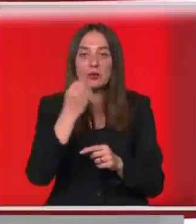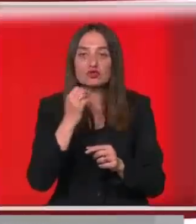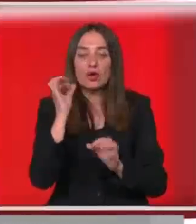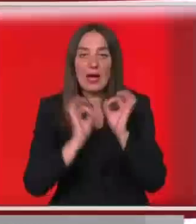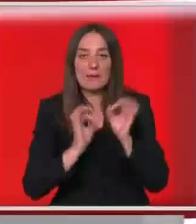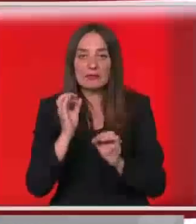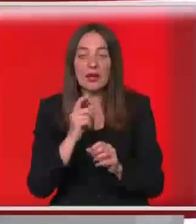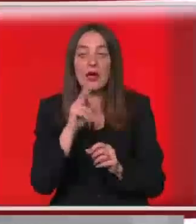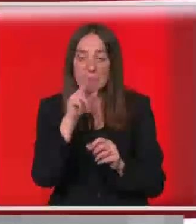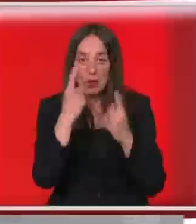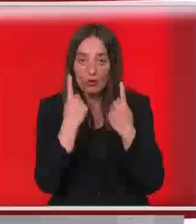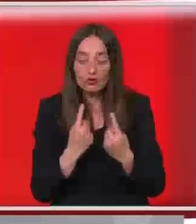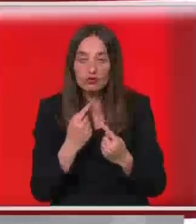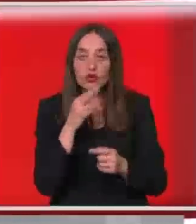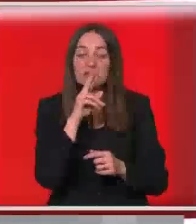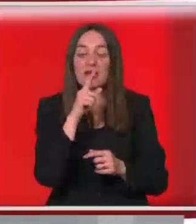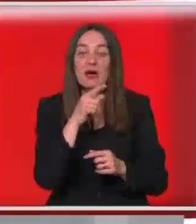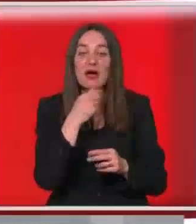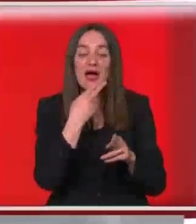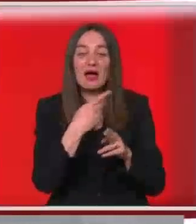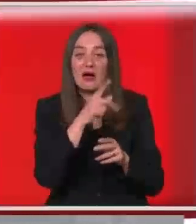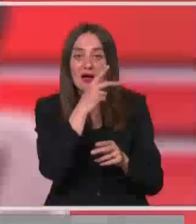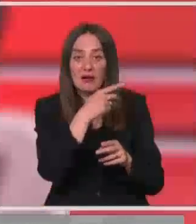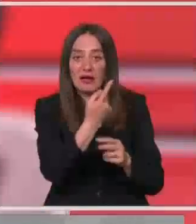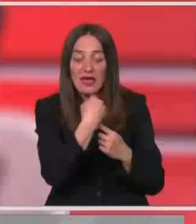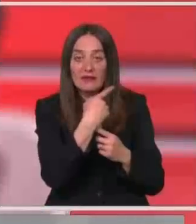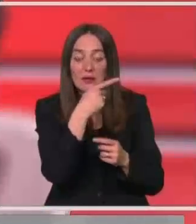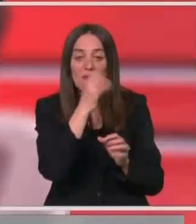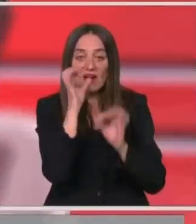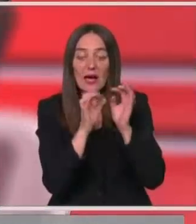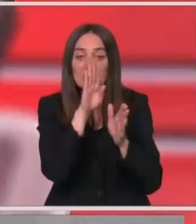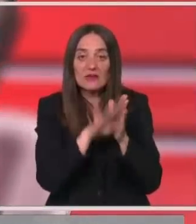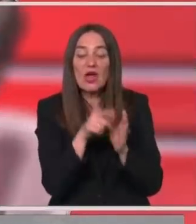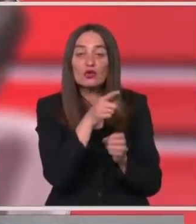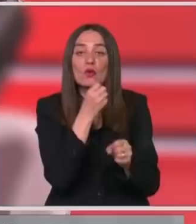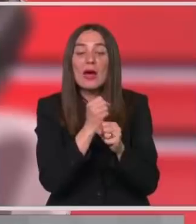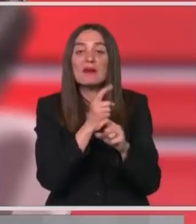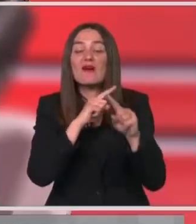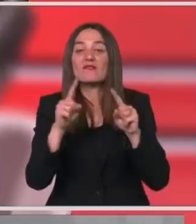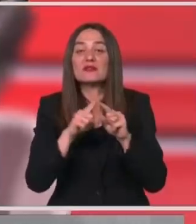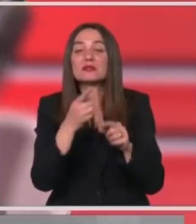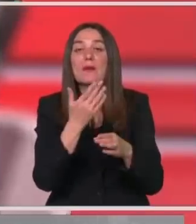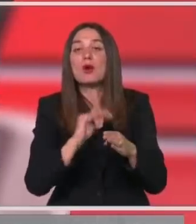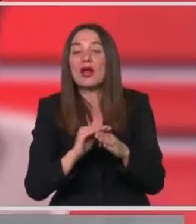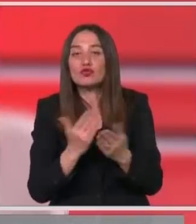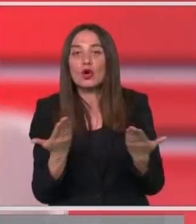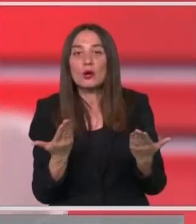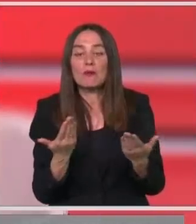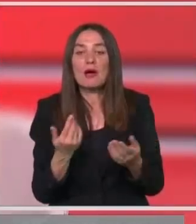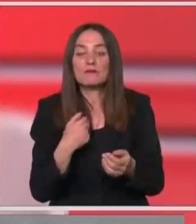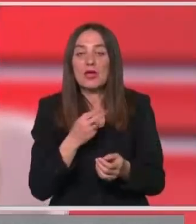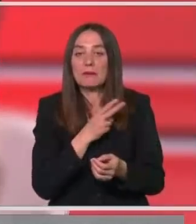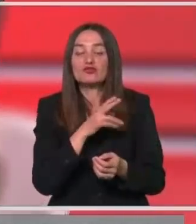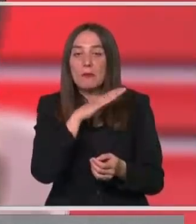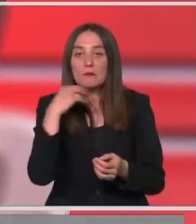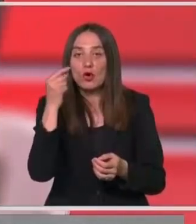li mogućnost da se klijentima ove kamate umanje, da se tu napravi neka vrsta moratorijuma? Dakle, imaćemo